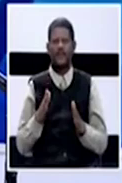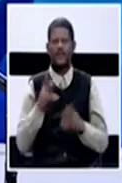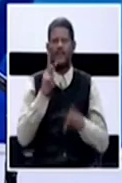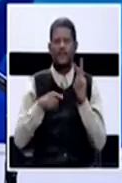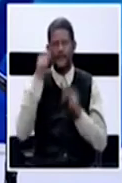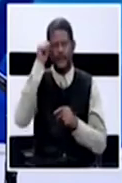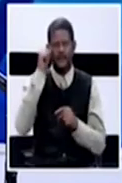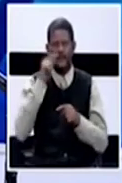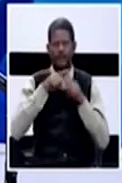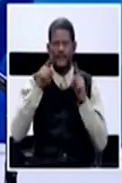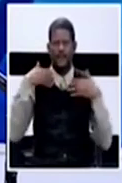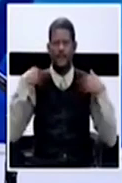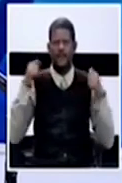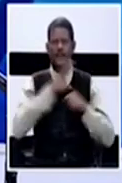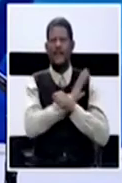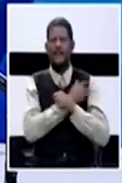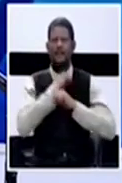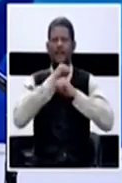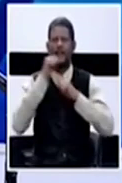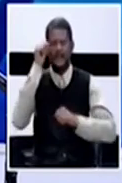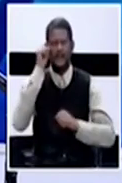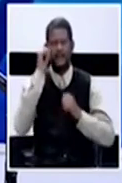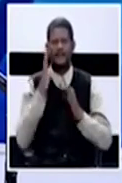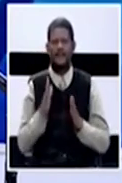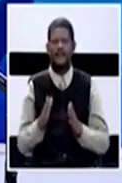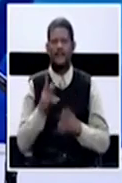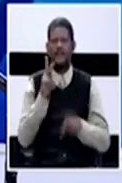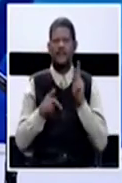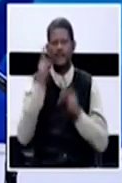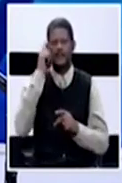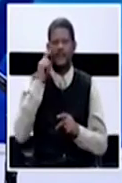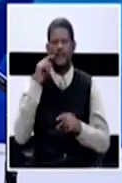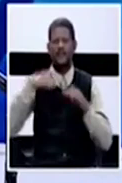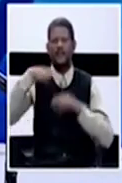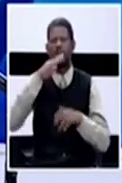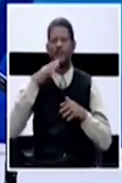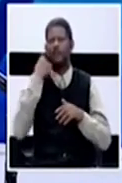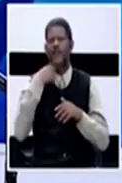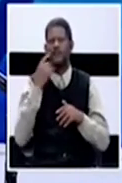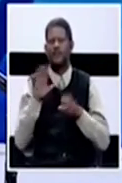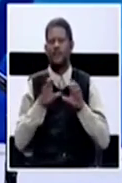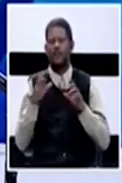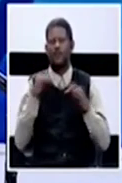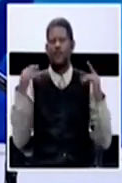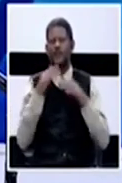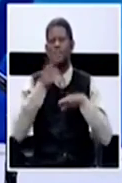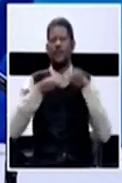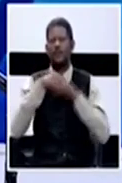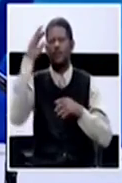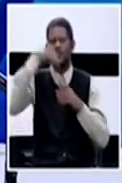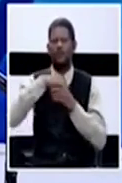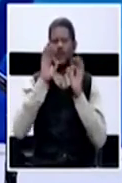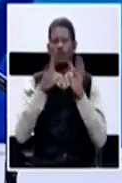ኤርትራ ብፍላይ ድማ መንእሰይን ሓይልታት ምክልኻልን ኤርትራ ህዝቢ ትግራይ ንላዕላውነትን መንነቱን ኣብ ዝገብረ ኩናት ኢዱ ከእቱ የብሉን